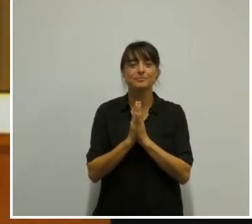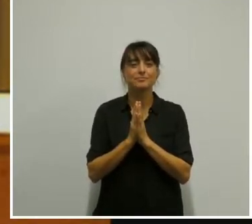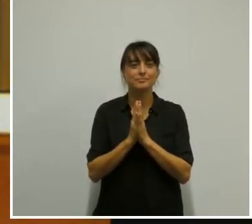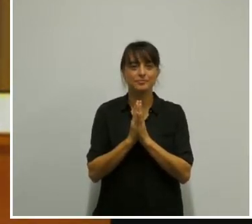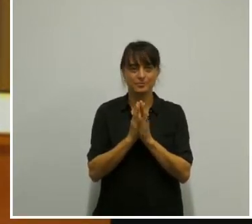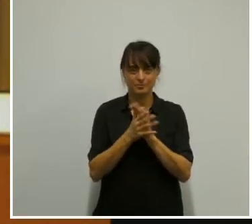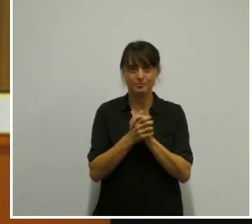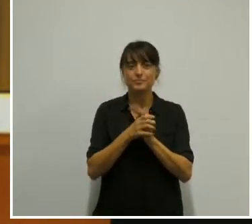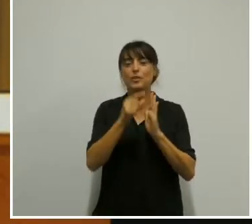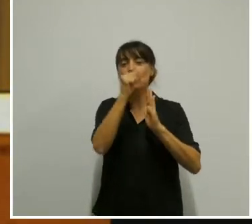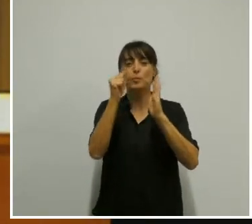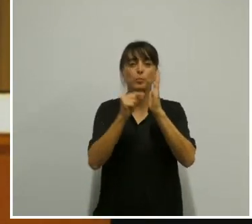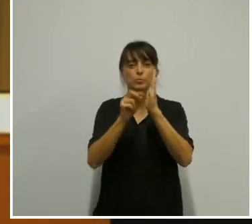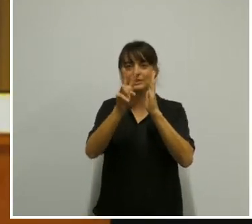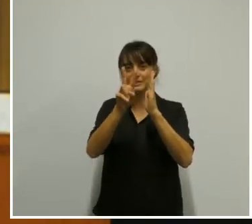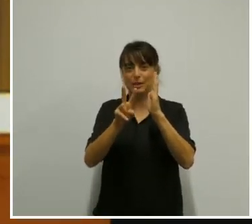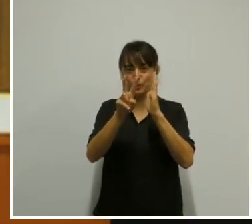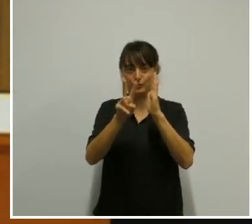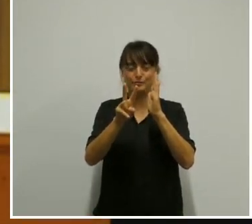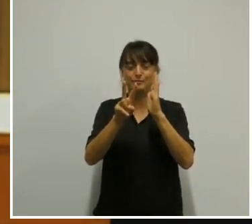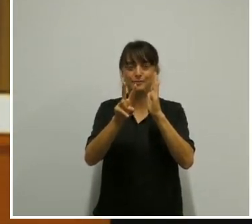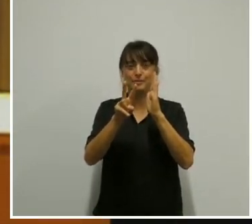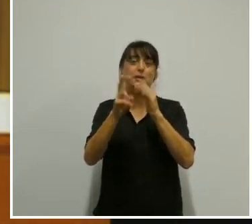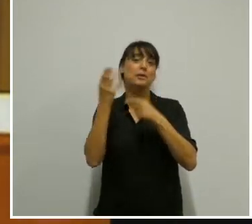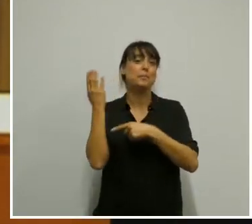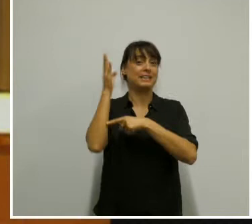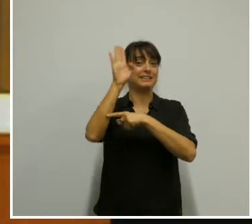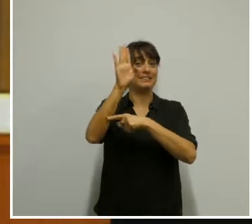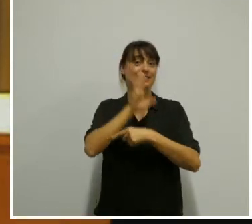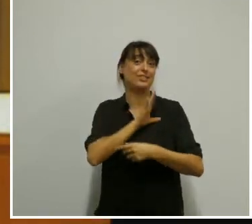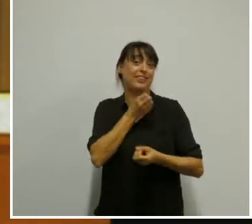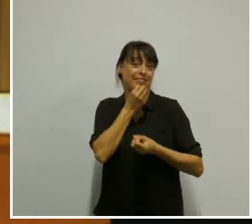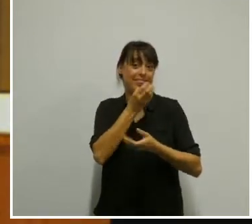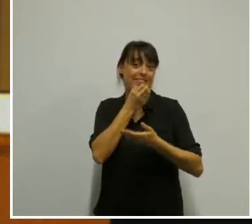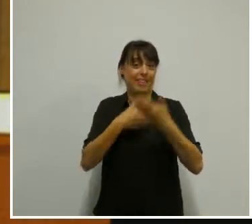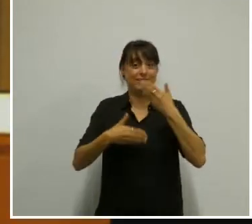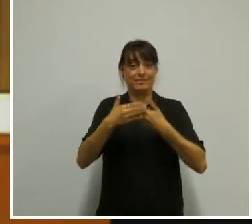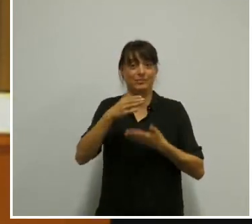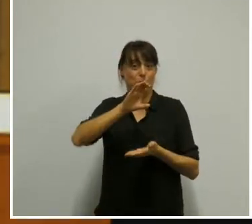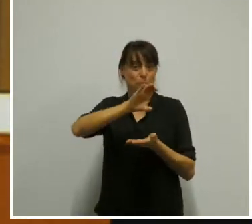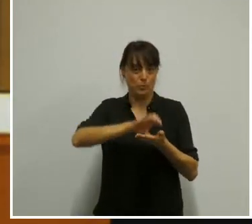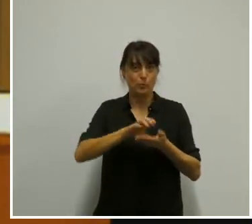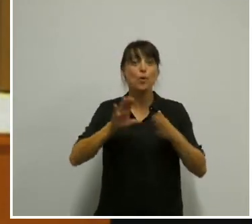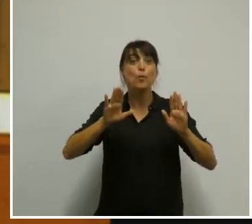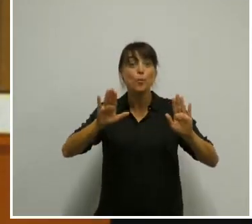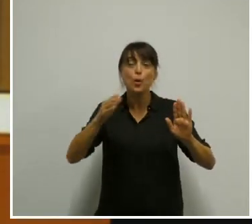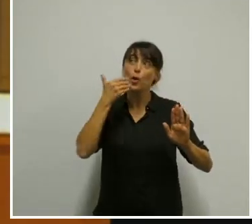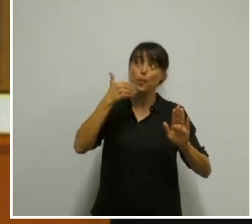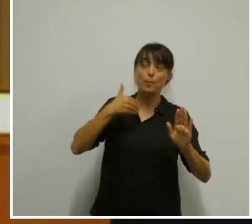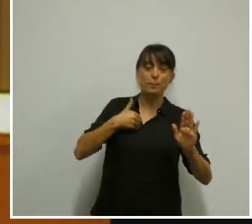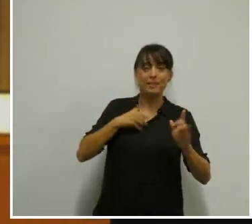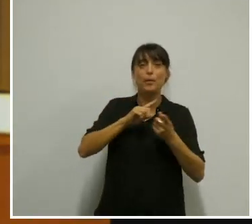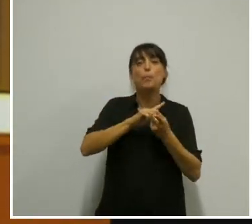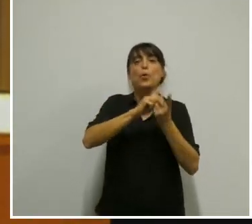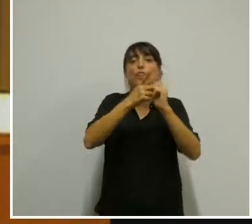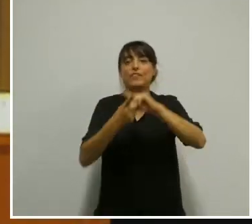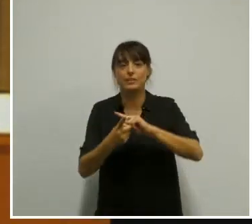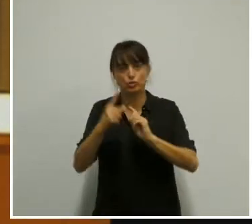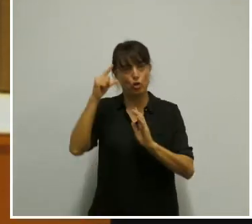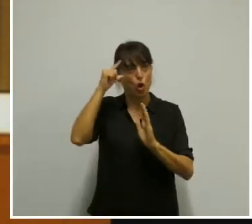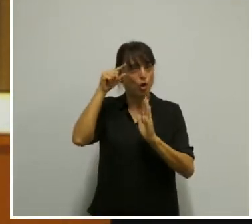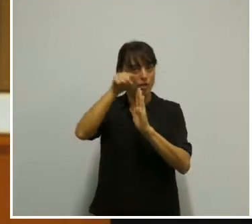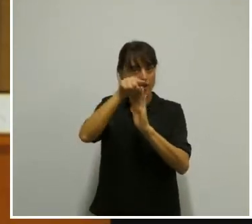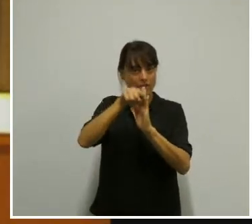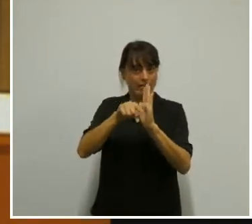Llavors, el segon punt seria, en principi, la presentació de les dades d'inici de curs, però han demanat una modificació de l'ordre del dia perquè s'ha d'anar la persona